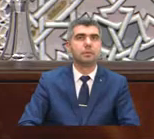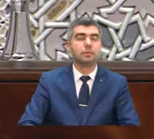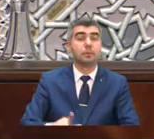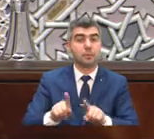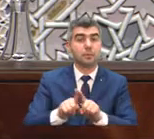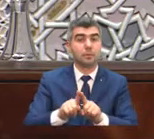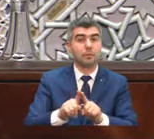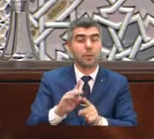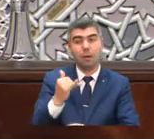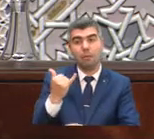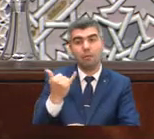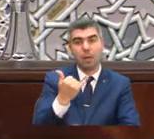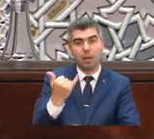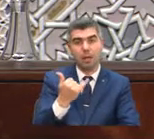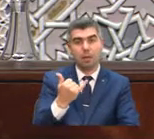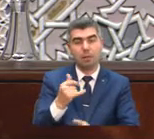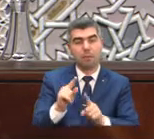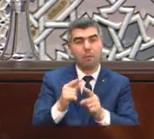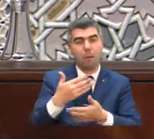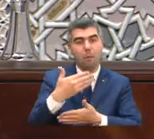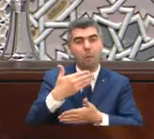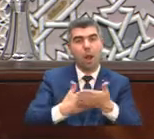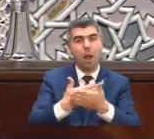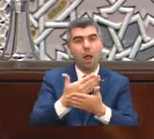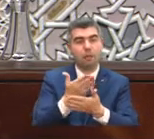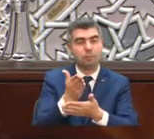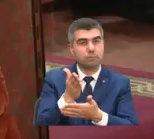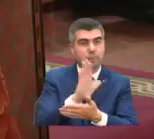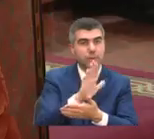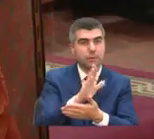الهدف الأساسي ديال هذه الدورية هو حماية